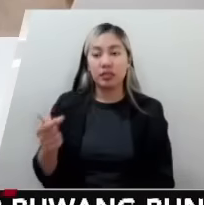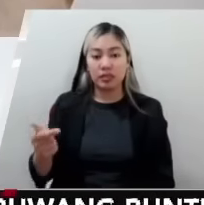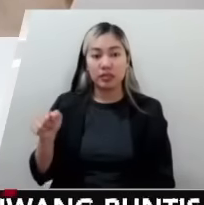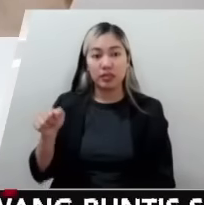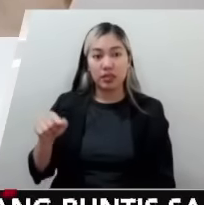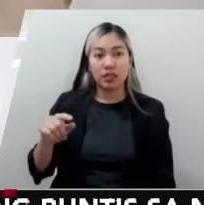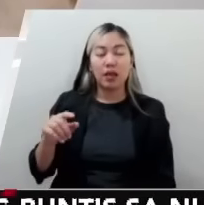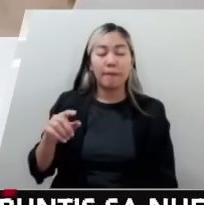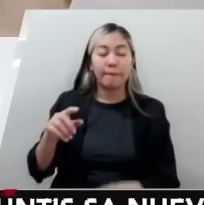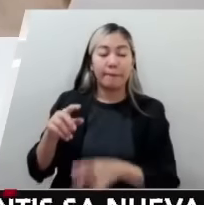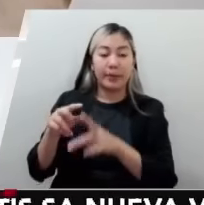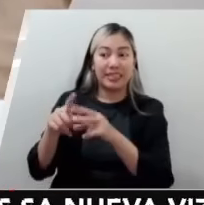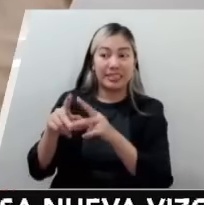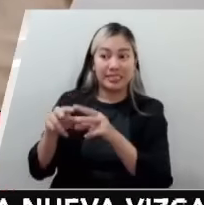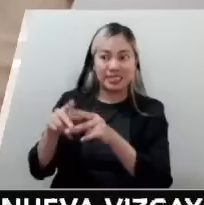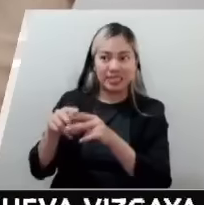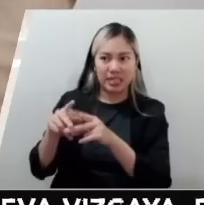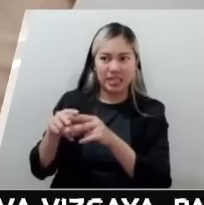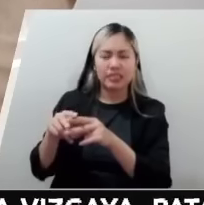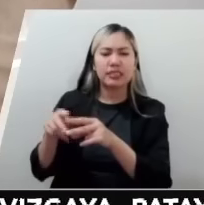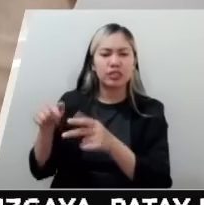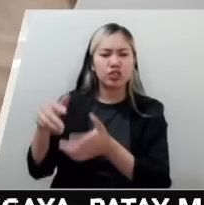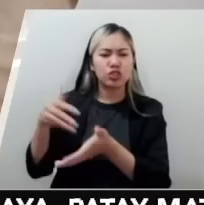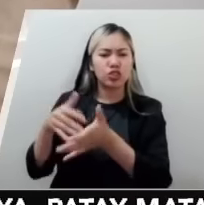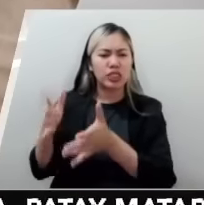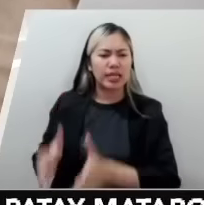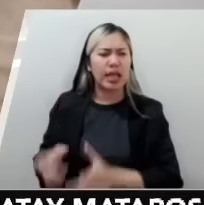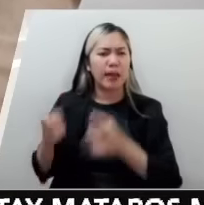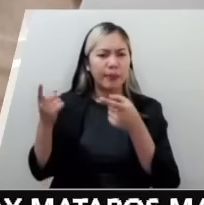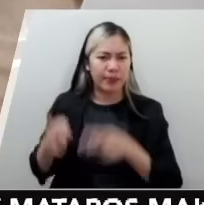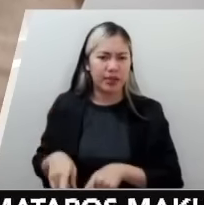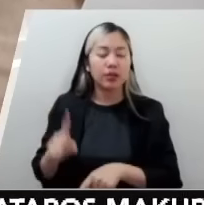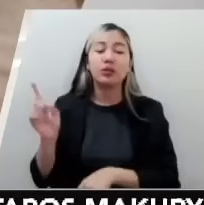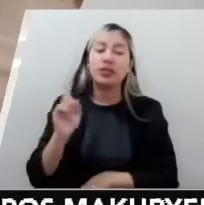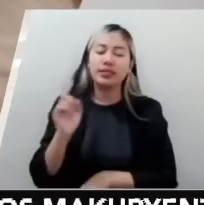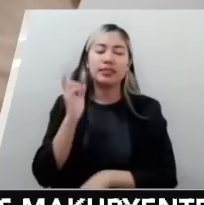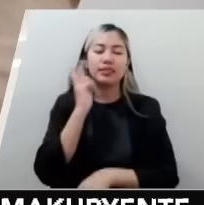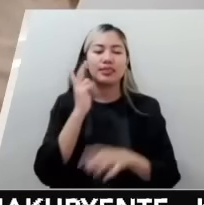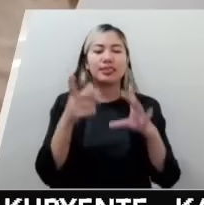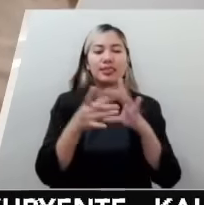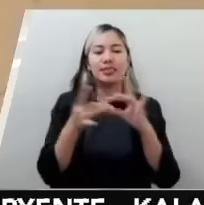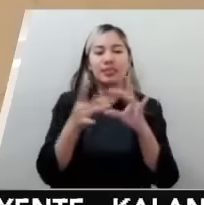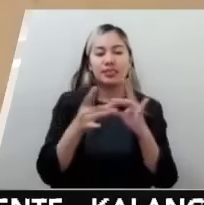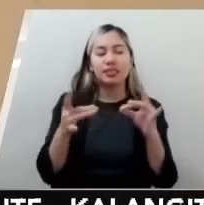Pangasinan ang mainit na balita hatid ni cj tda ng GMA Regional